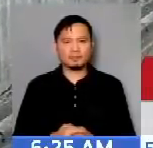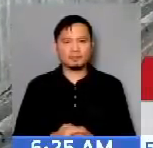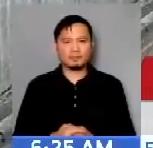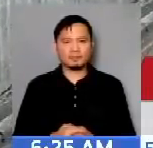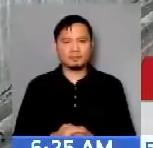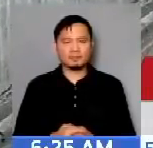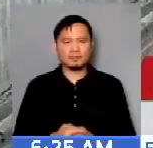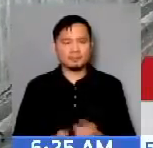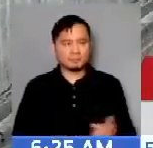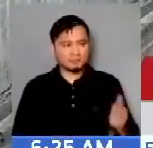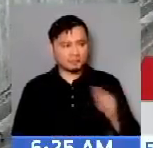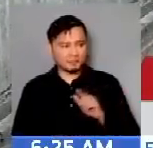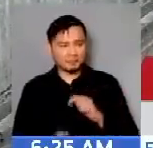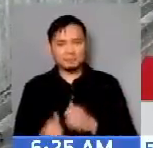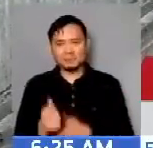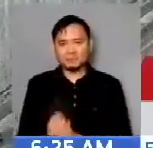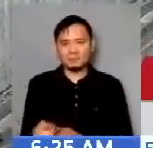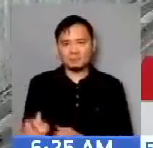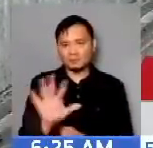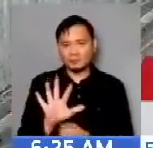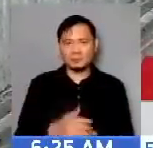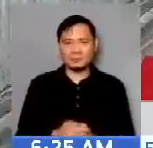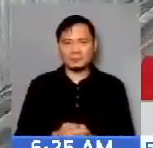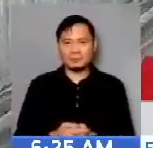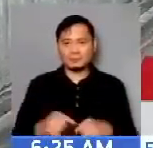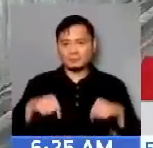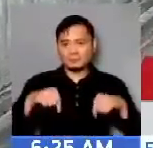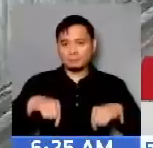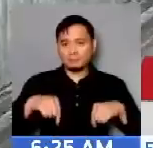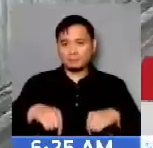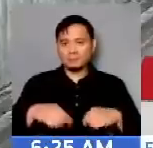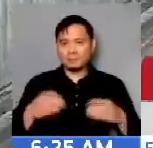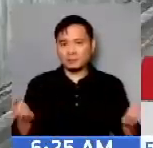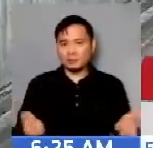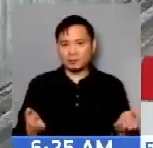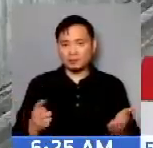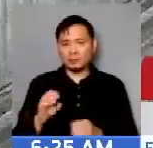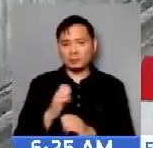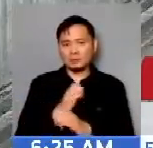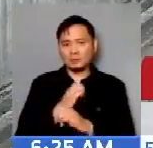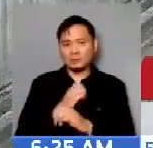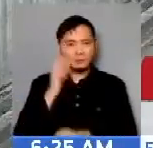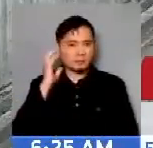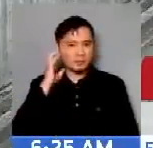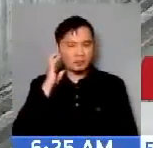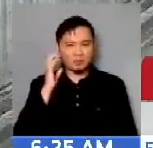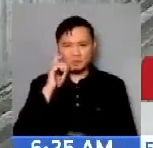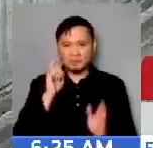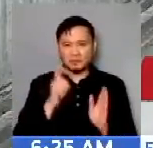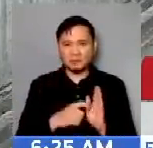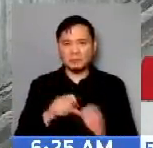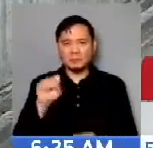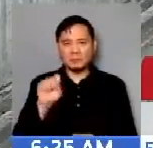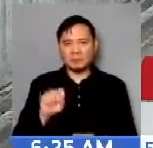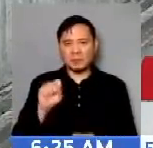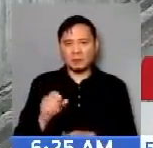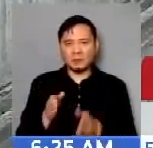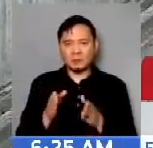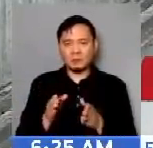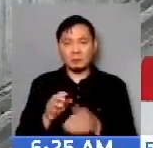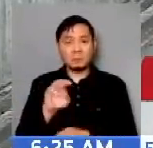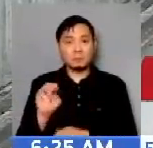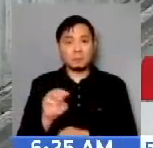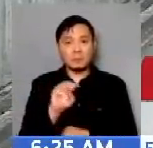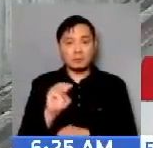Good morning, narito tayo ngayon sa EDSA Cubao at makikita niya sa ating likuran yung southbound lane. Lunes na naman, kaya pahirapan na naman sumakay lalo na dito